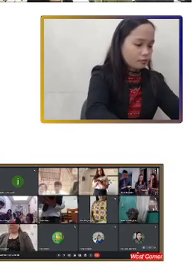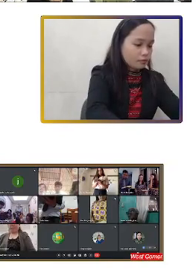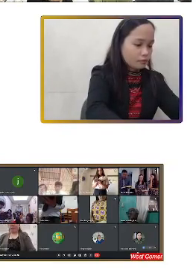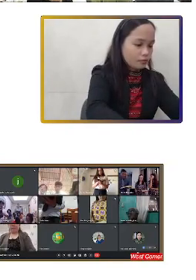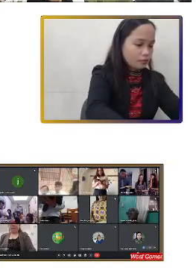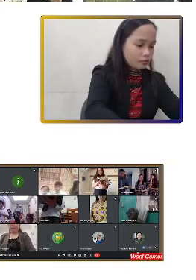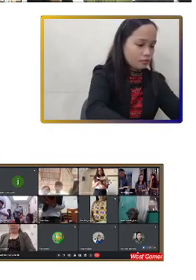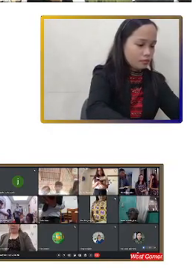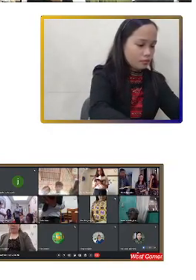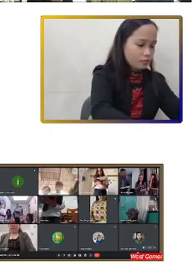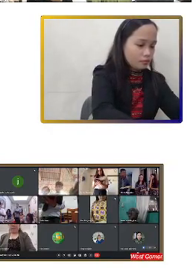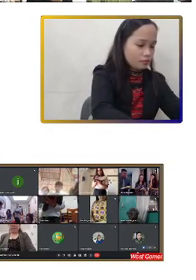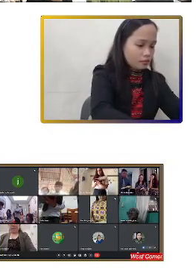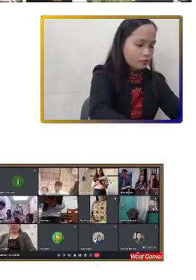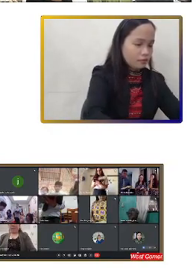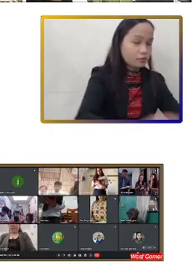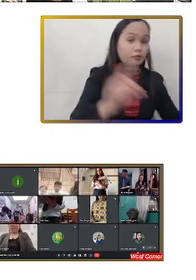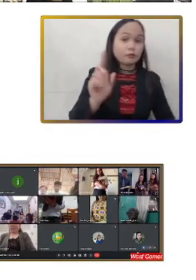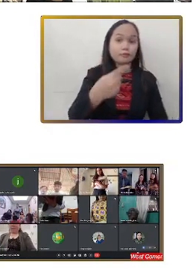verse number